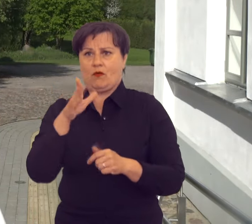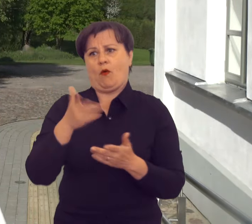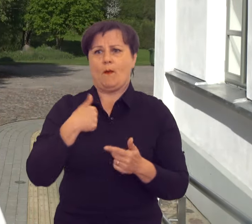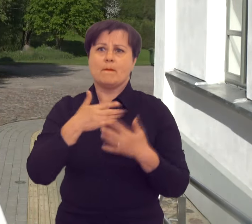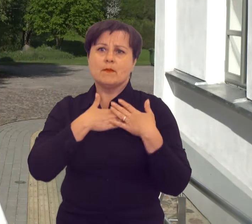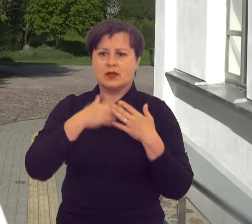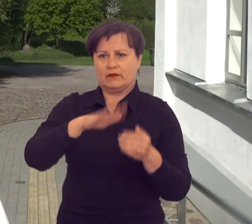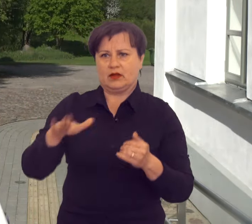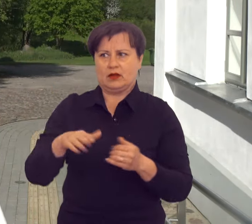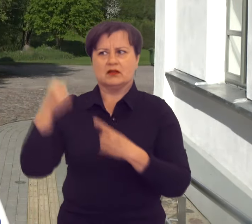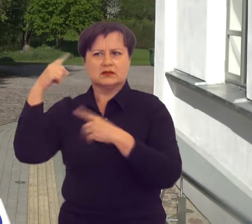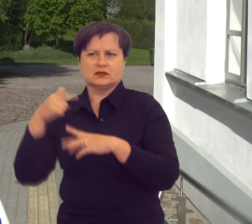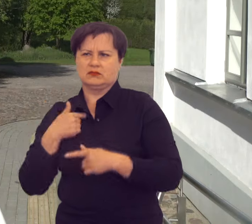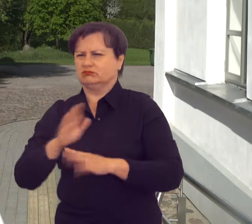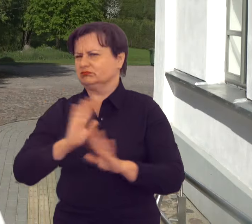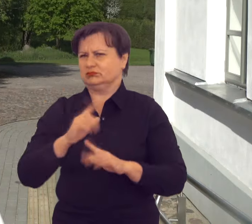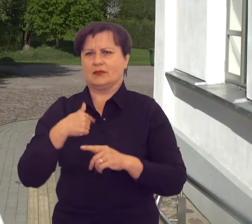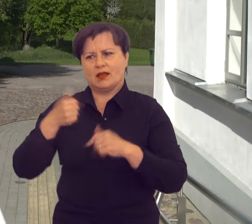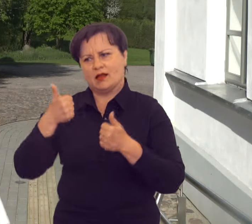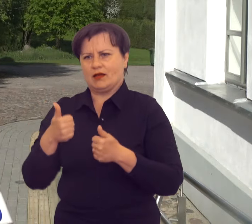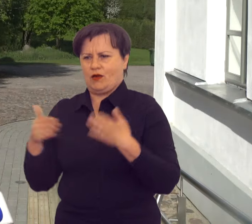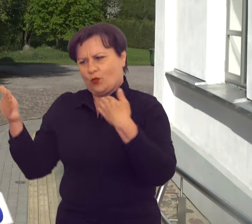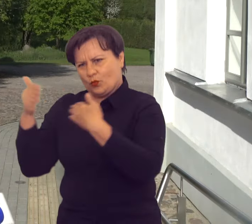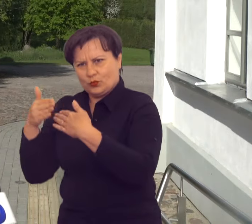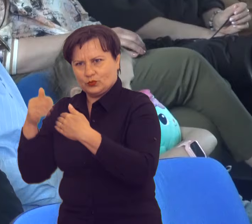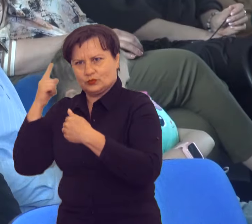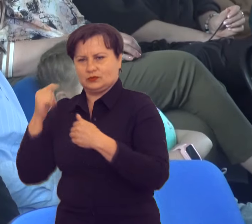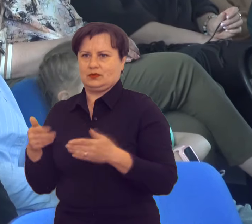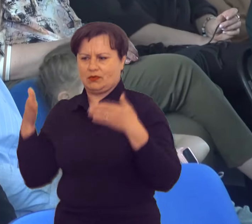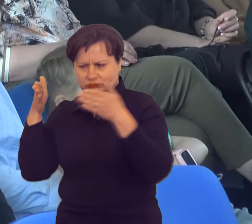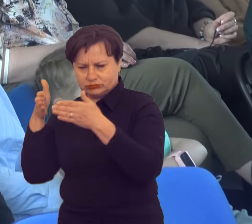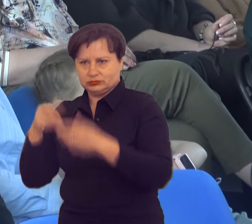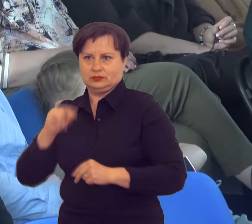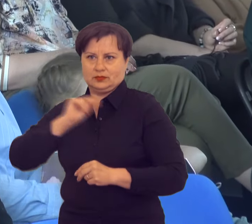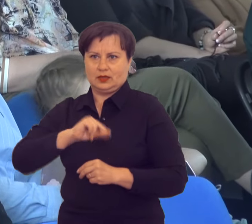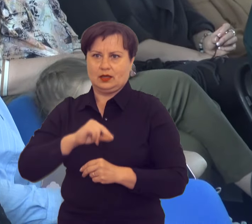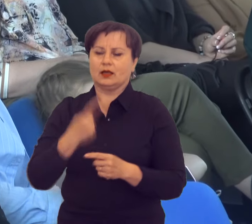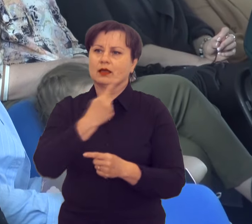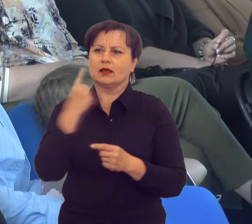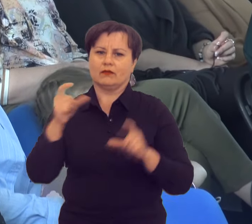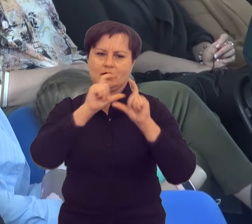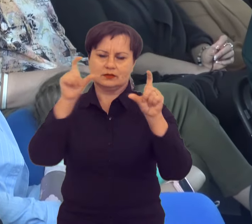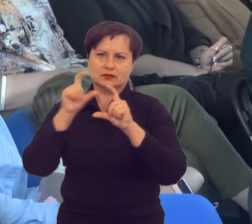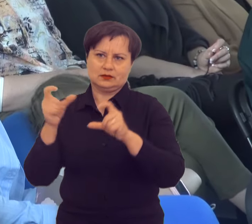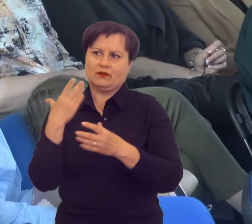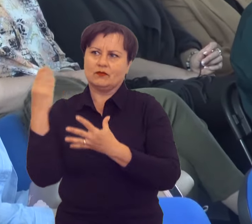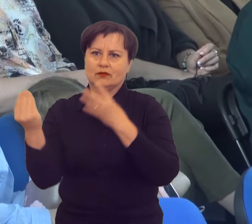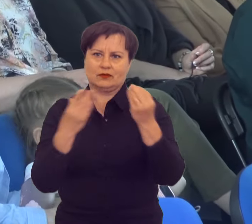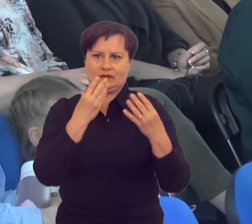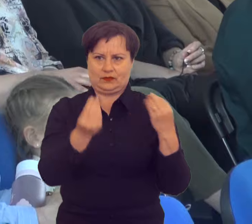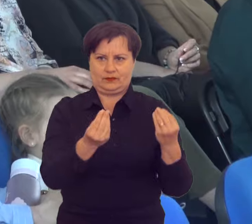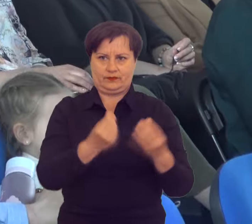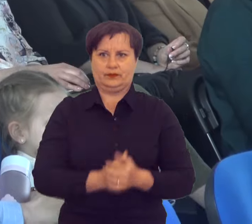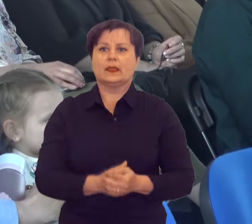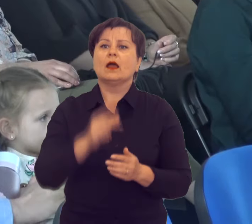O, tai tas toks, o sako, o kitas sako, aš negalėčiau, man labiau uždaresnis. Ir taip toliau, tai kiekviena organizacija įneša savo braižą ir